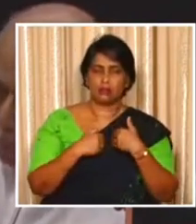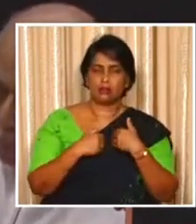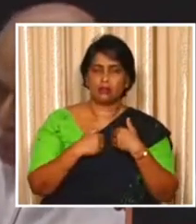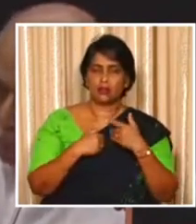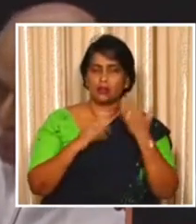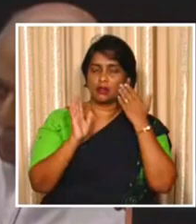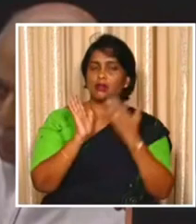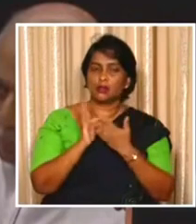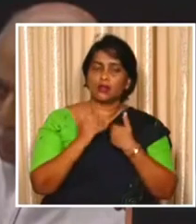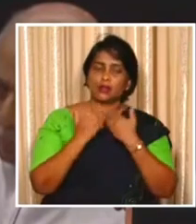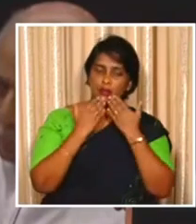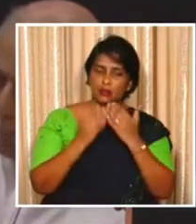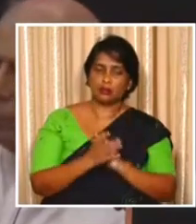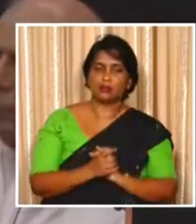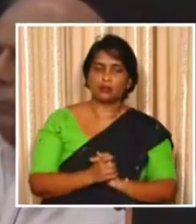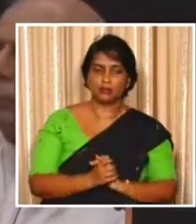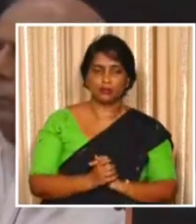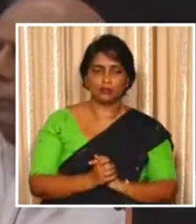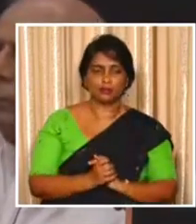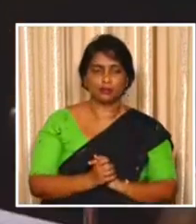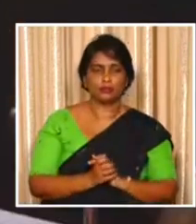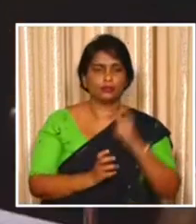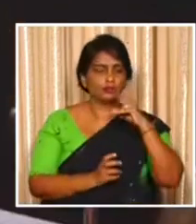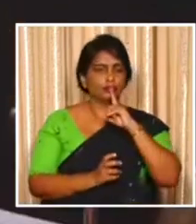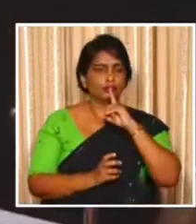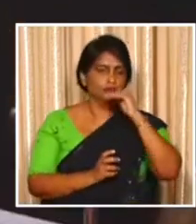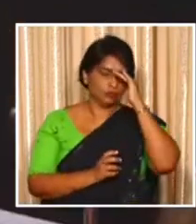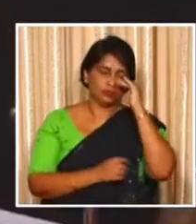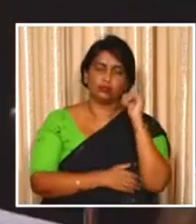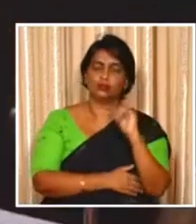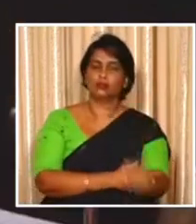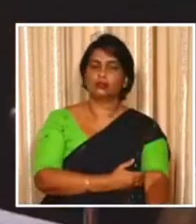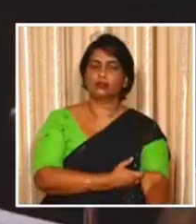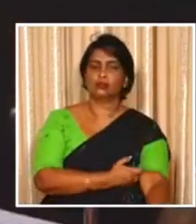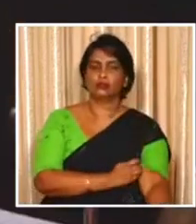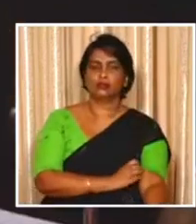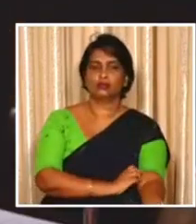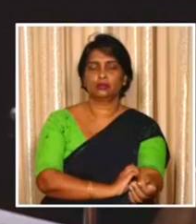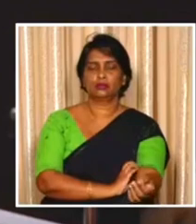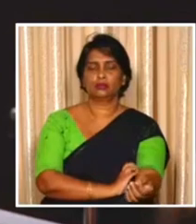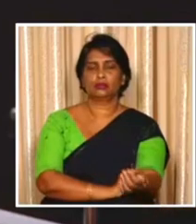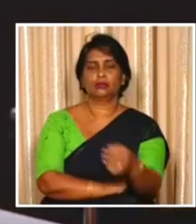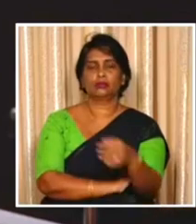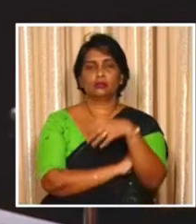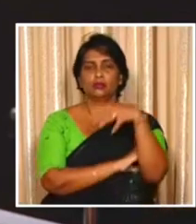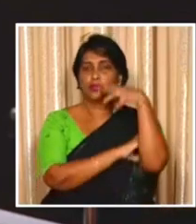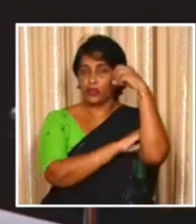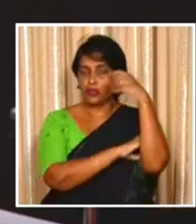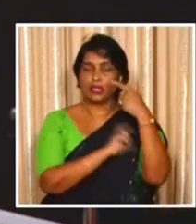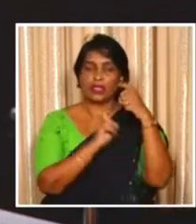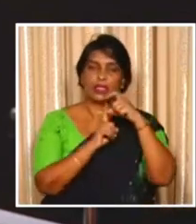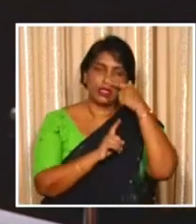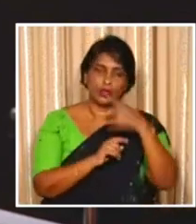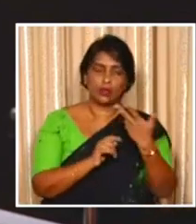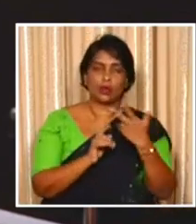මේක ඉදිරිපත් කරපේකම ස්තුතිවන්ත වෙනවා මම සිතේ නියෝජ්‍ය කතානායකතුමනි දැන් විදුලි බලය ඩීසල් වලින් හෝ නැප්තා